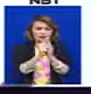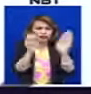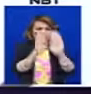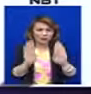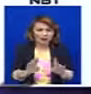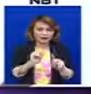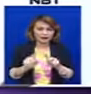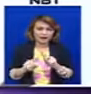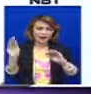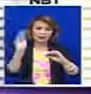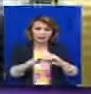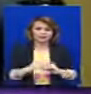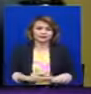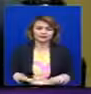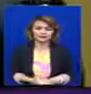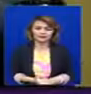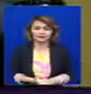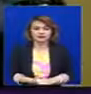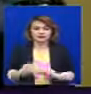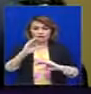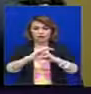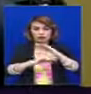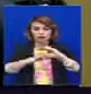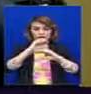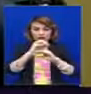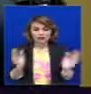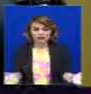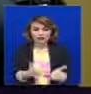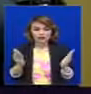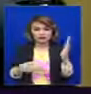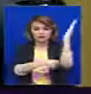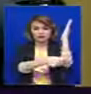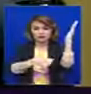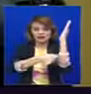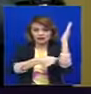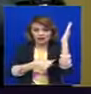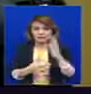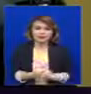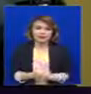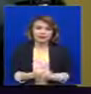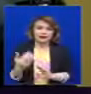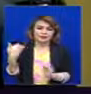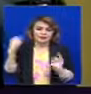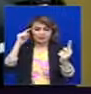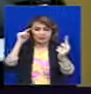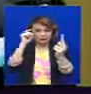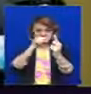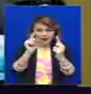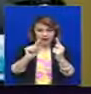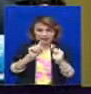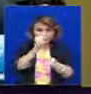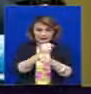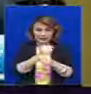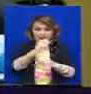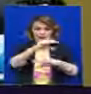ให้มากขึ้น ส่วนโครงการส่งเสริมการใช้ยางภาครัฐนะครับซึ่งทางกยธ.ได้รับมอบหมายให้มีการดำเนินการโครง